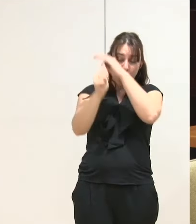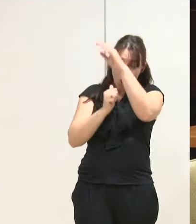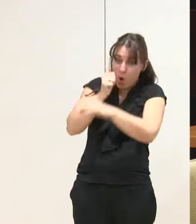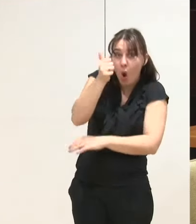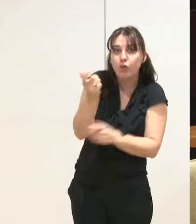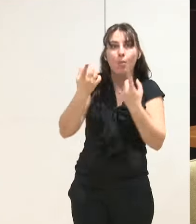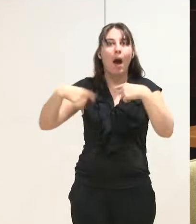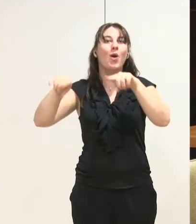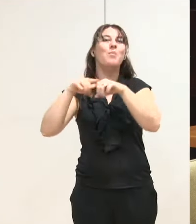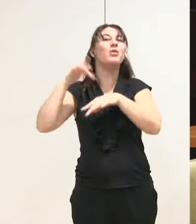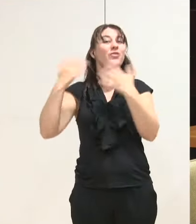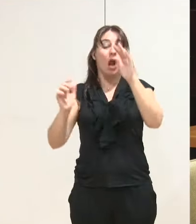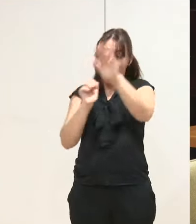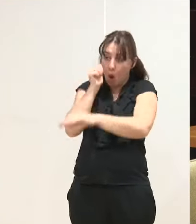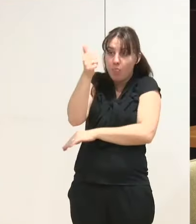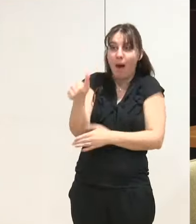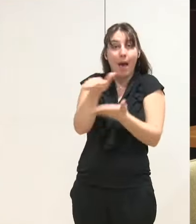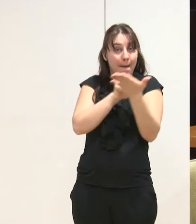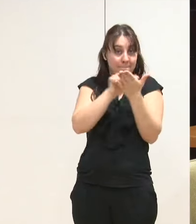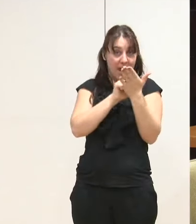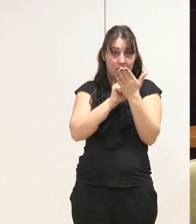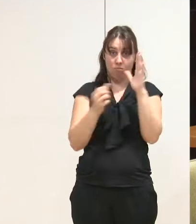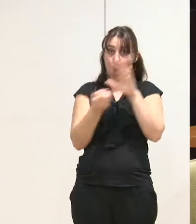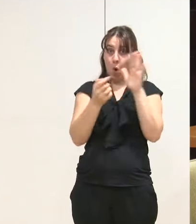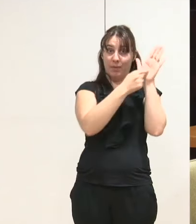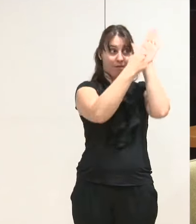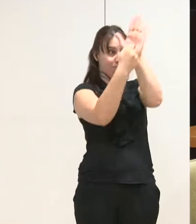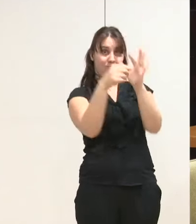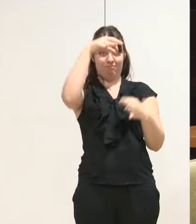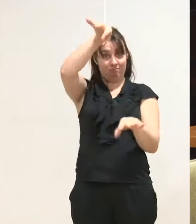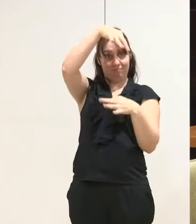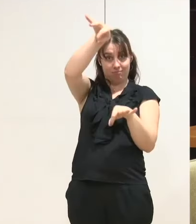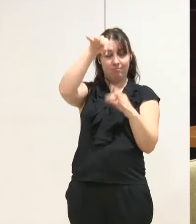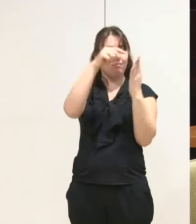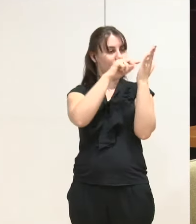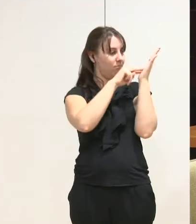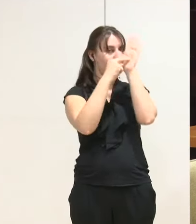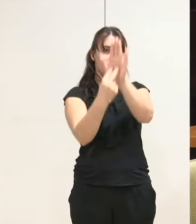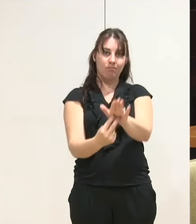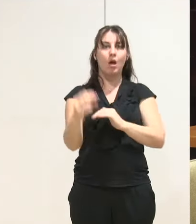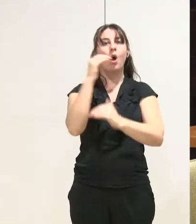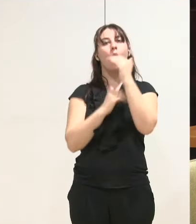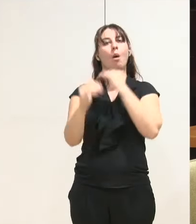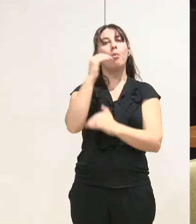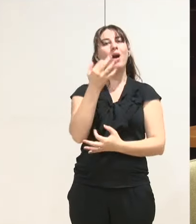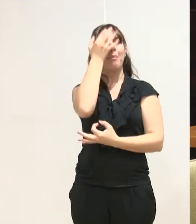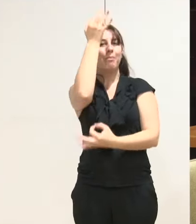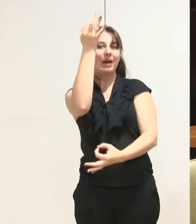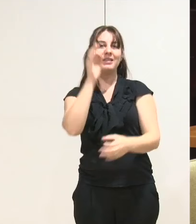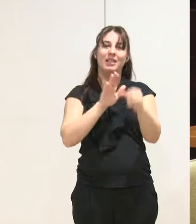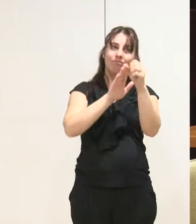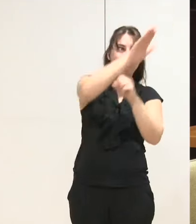commission un un email dont j'ai la copie ici qui précise le programme de ce